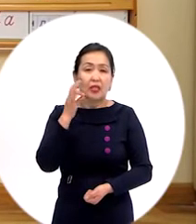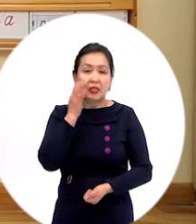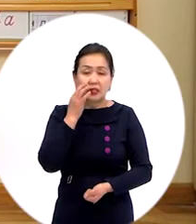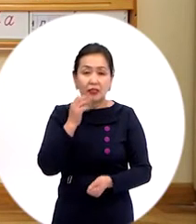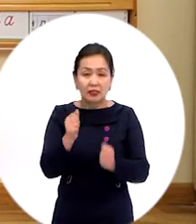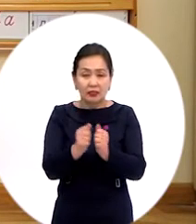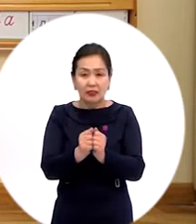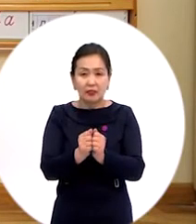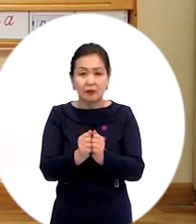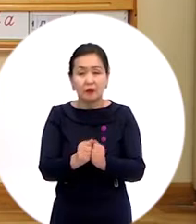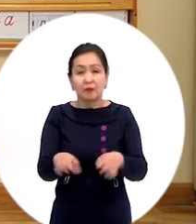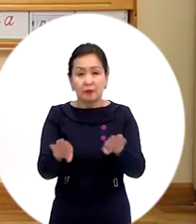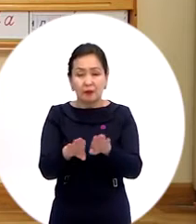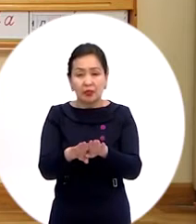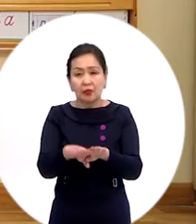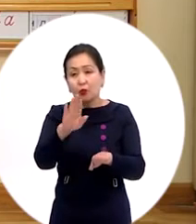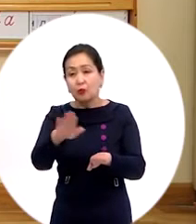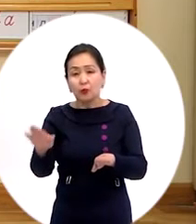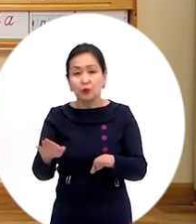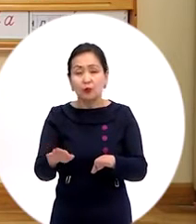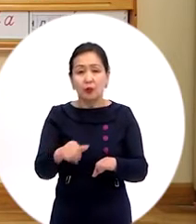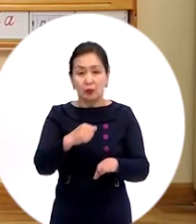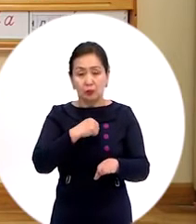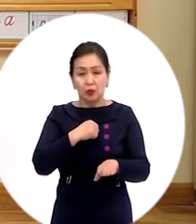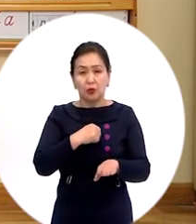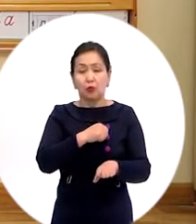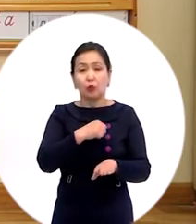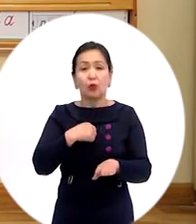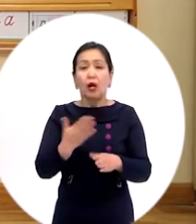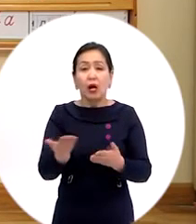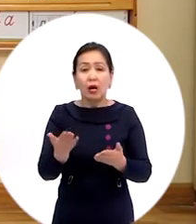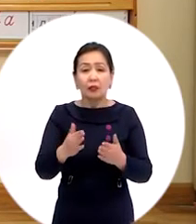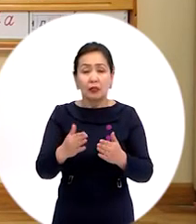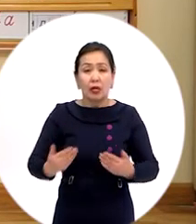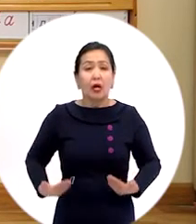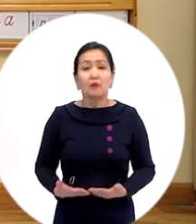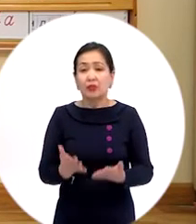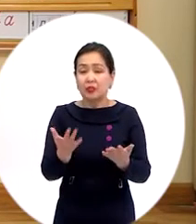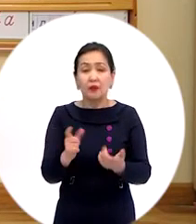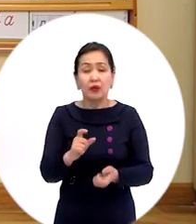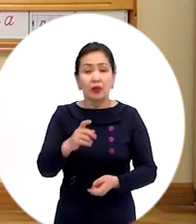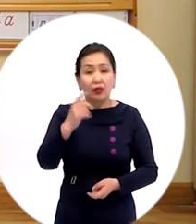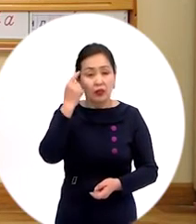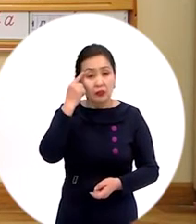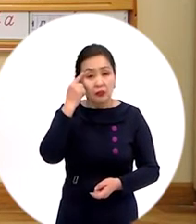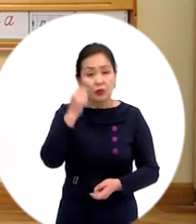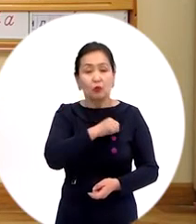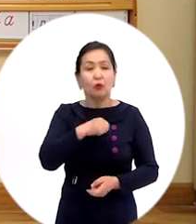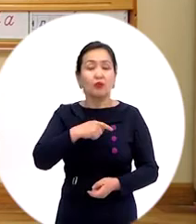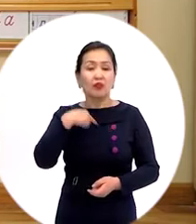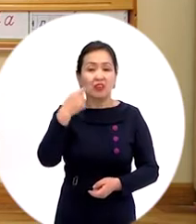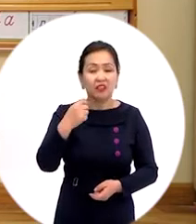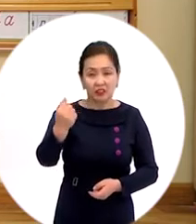Элса найз маань бас хүүхдүүдийг би хаана амьдардаг вэ гэдгийг өөрөө ярьж чаддаг болоорой